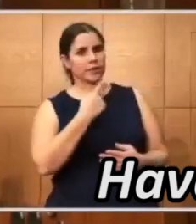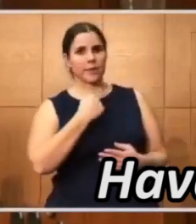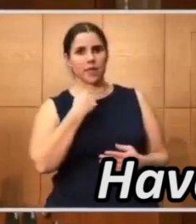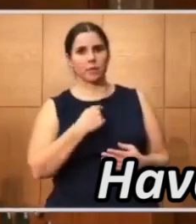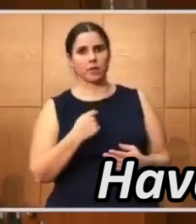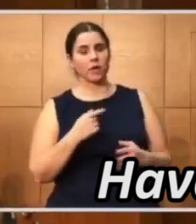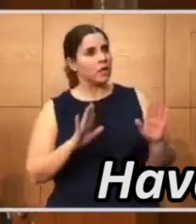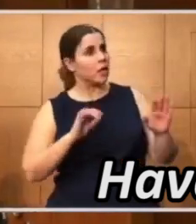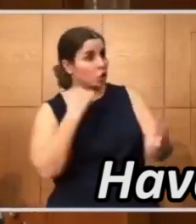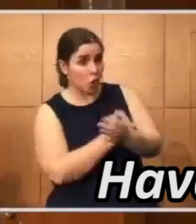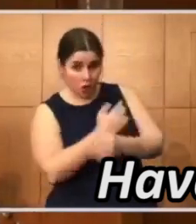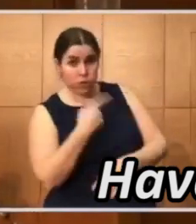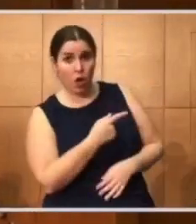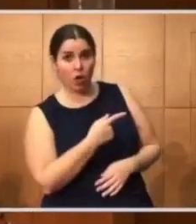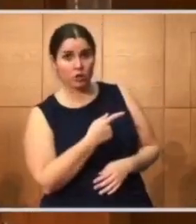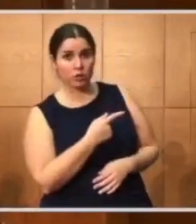Zkusili jste někdy drogy?